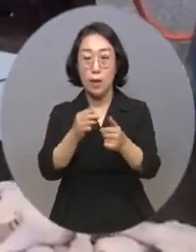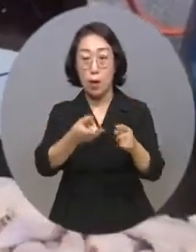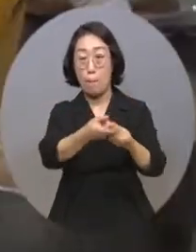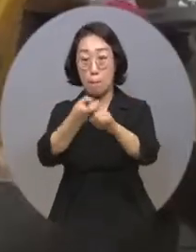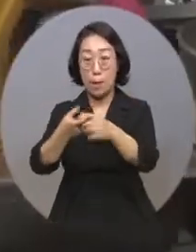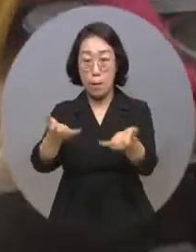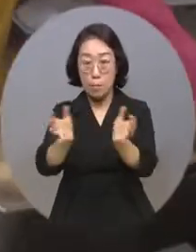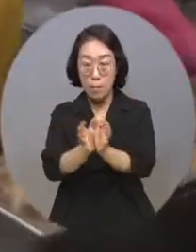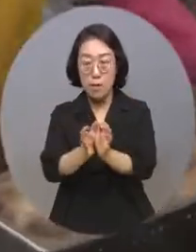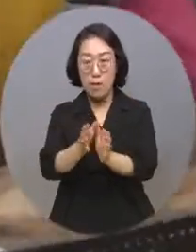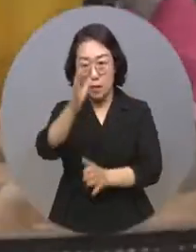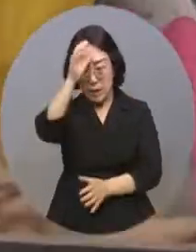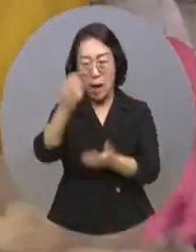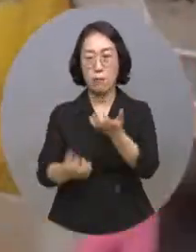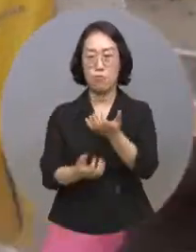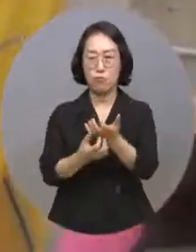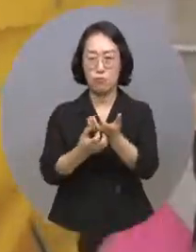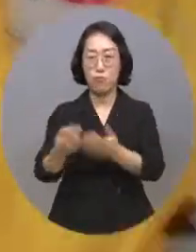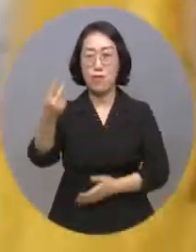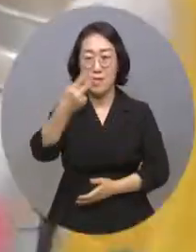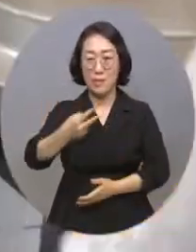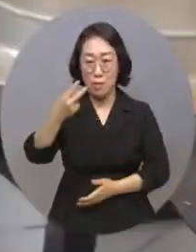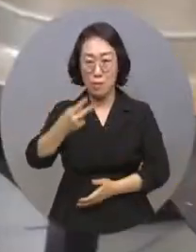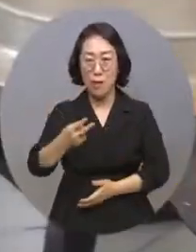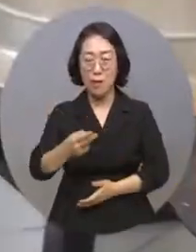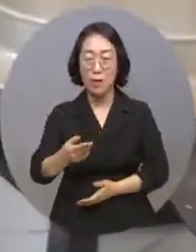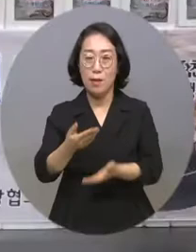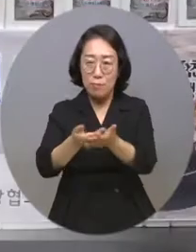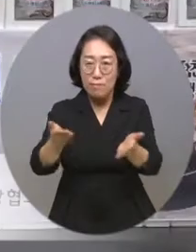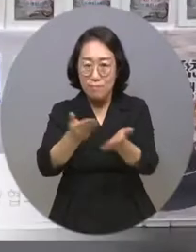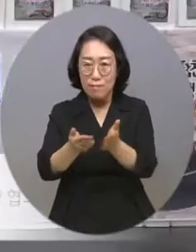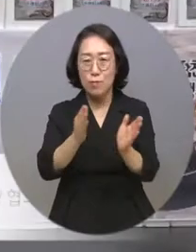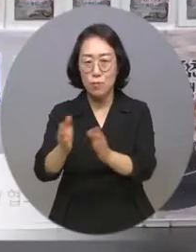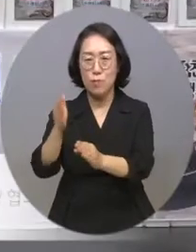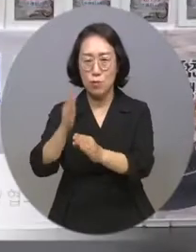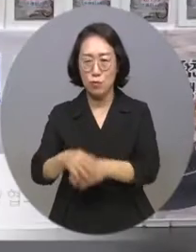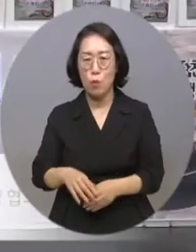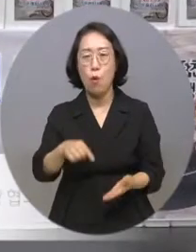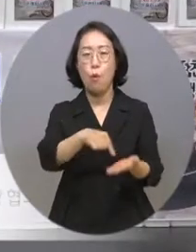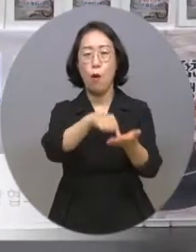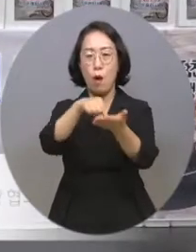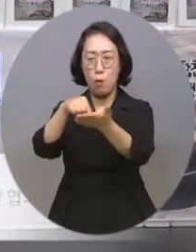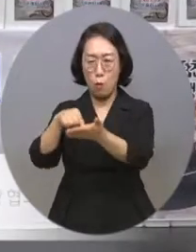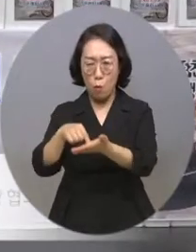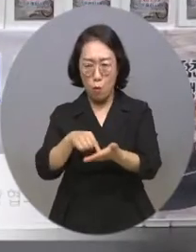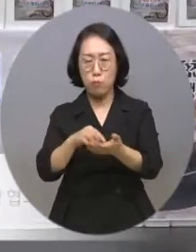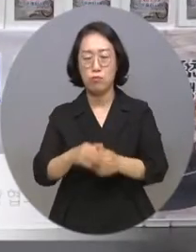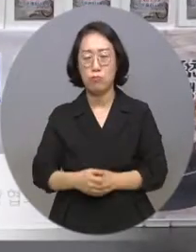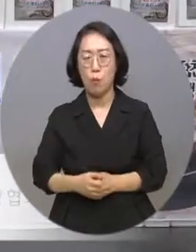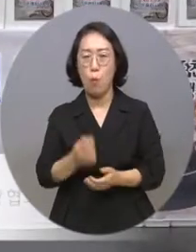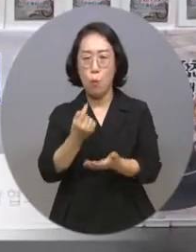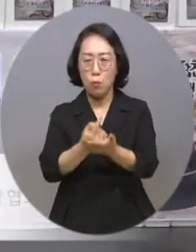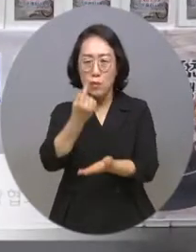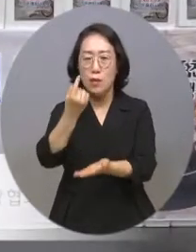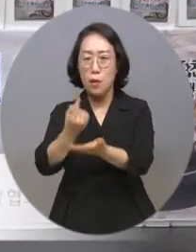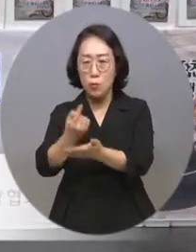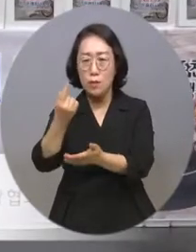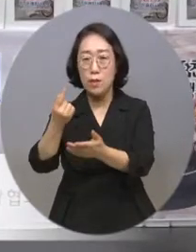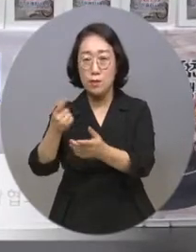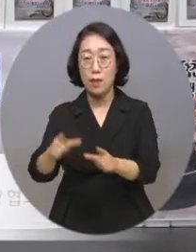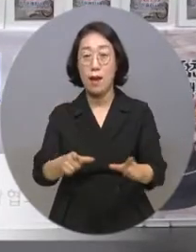삶아 만든 대규모 삼계탕 나눔을 준비하고 있습니다. 외롭고 쓸쓸하게 사시는 홀로